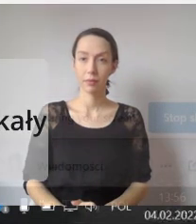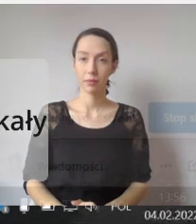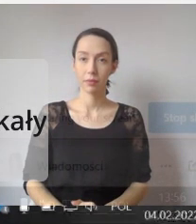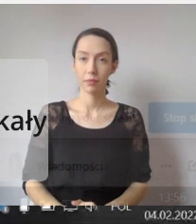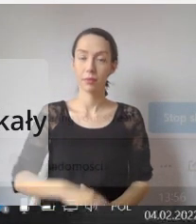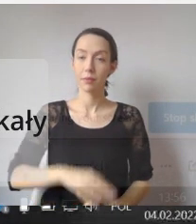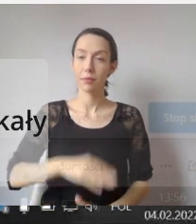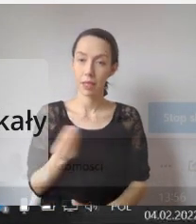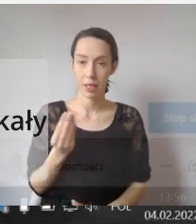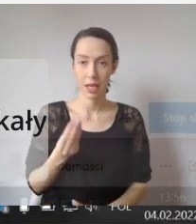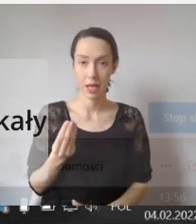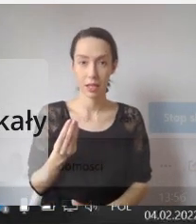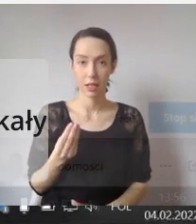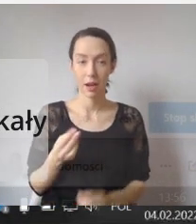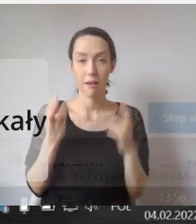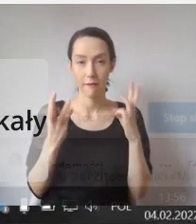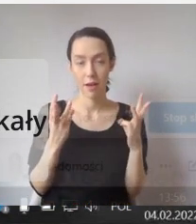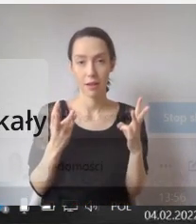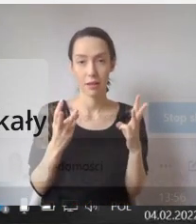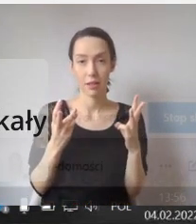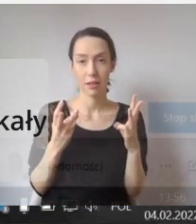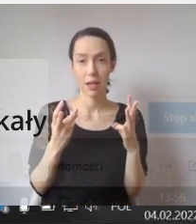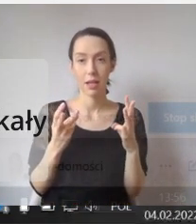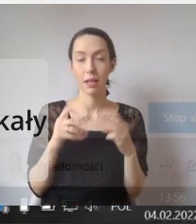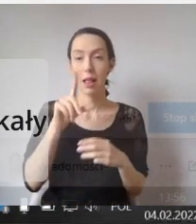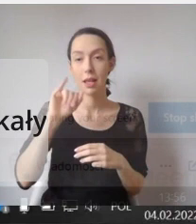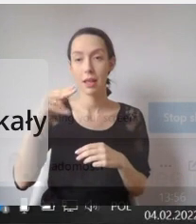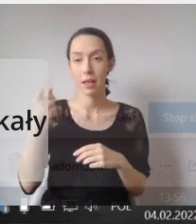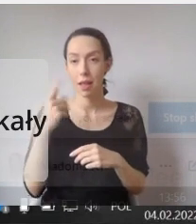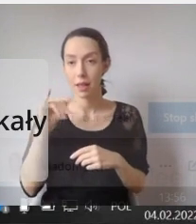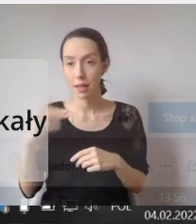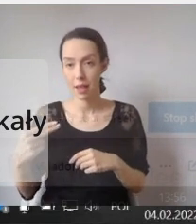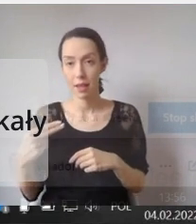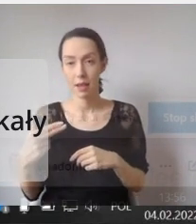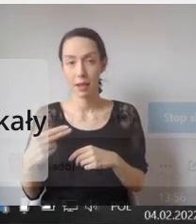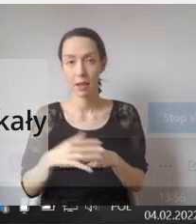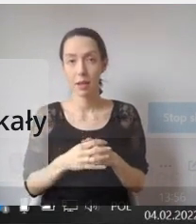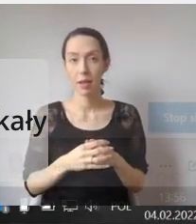I jeszcze w tym kontekście ważne jest to, że LinkedIn automatycznie